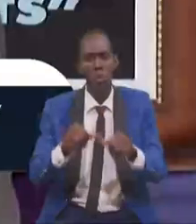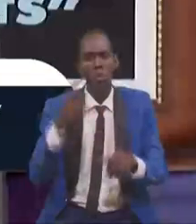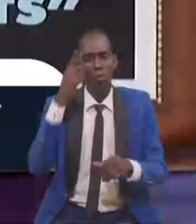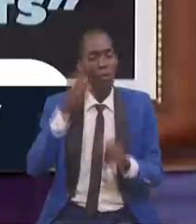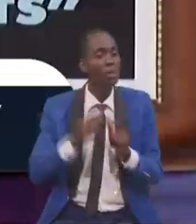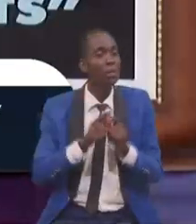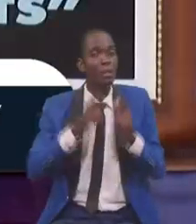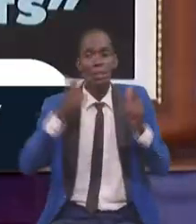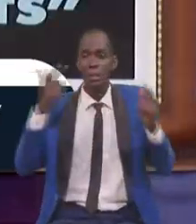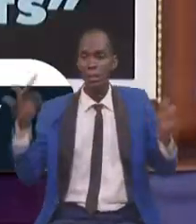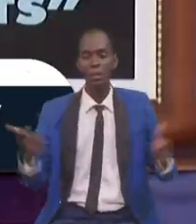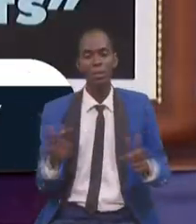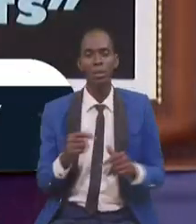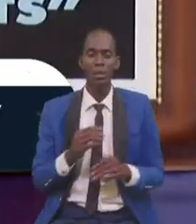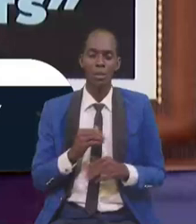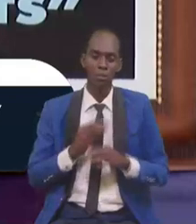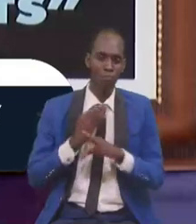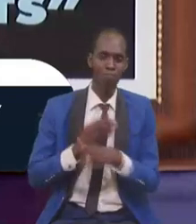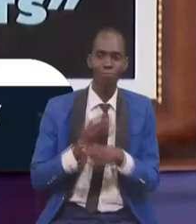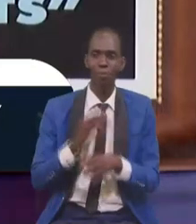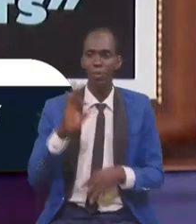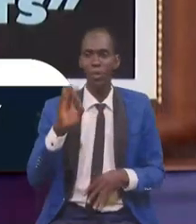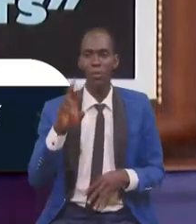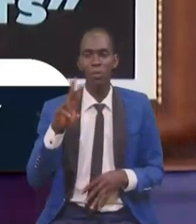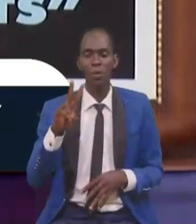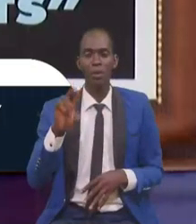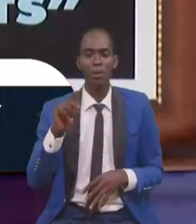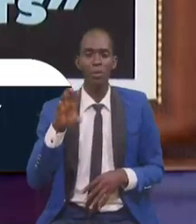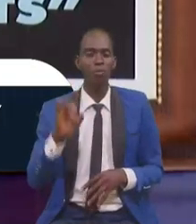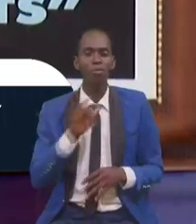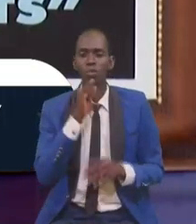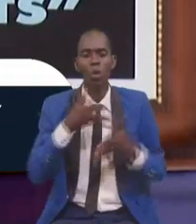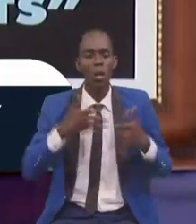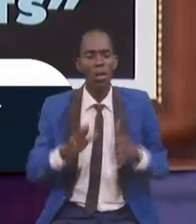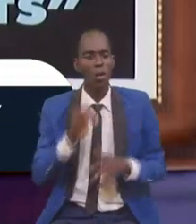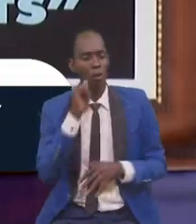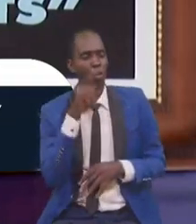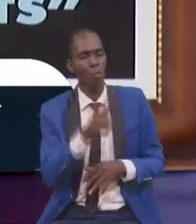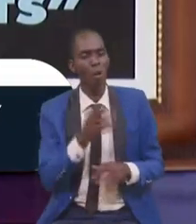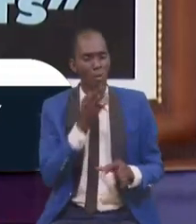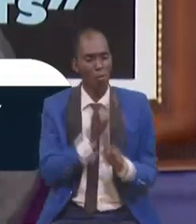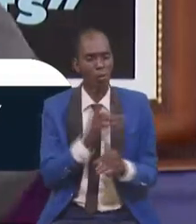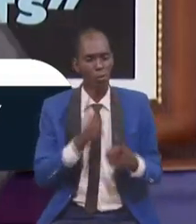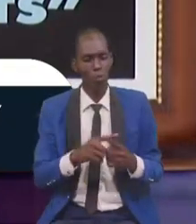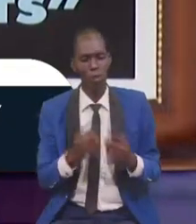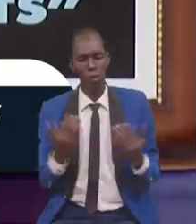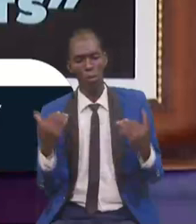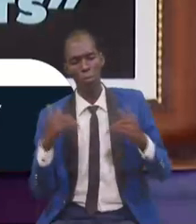ferveur. Elle n'a pas permis à sa ferveur de se refroidir. Elle n'a pas permis à sa prière de se